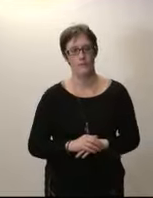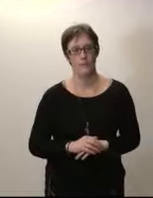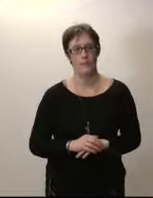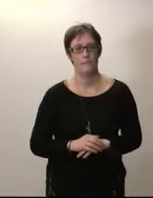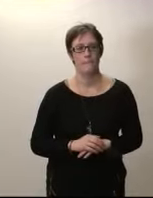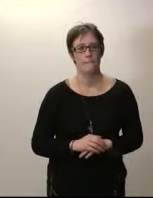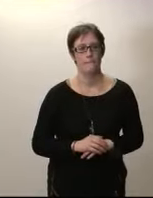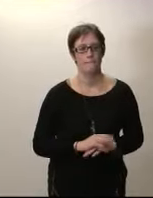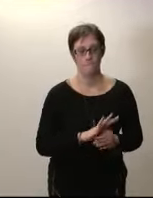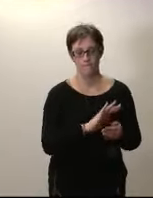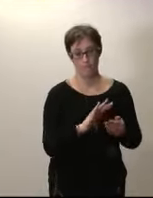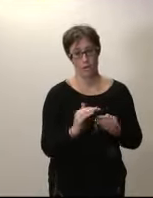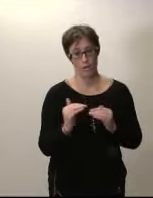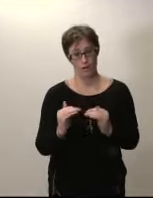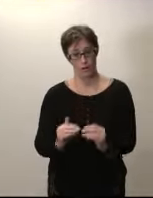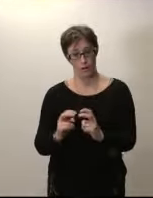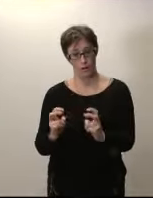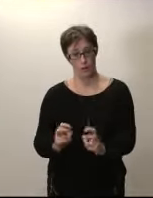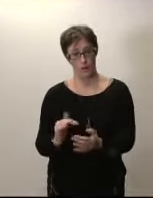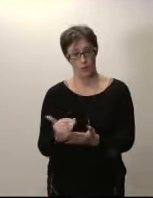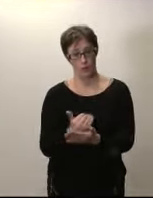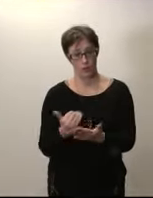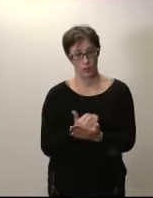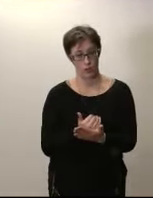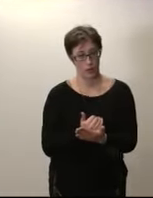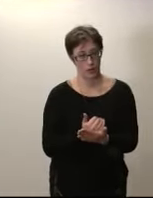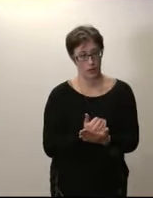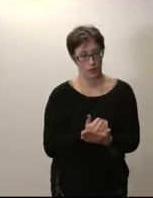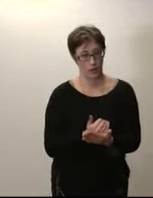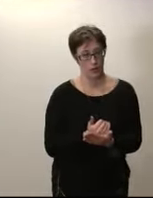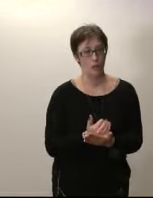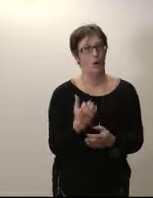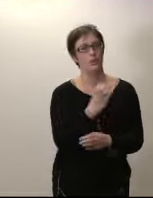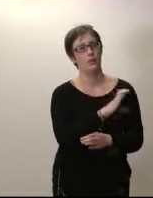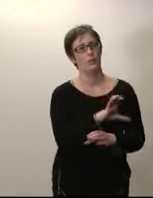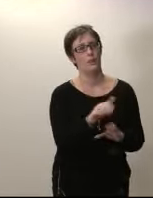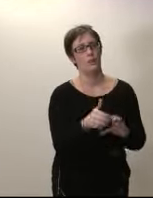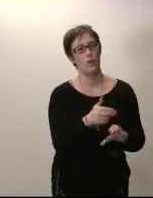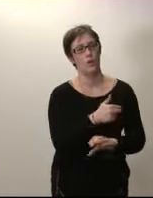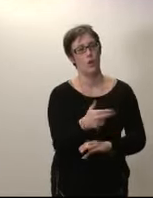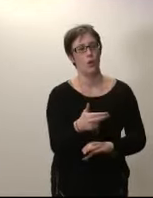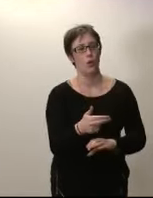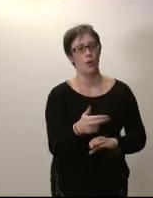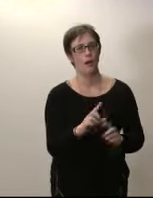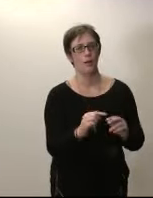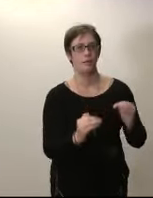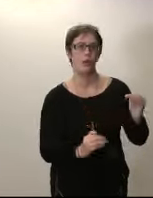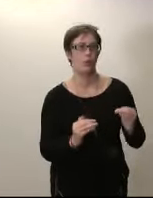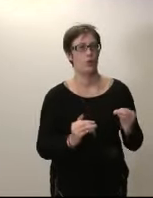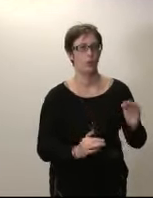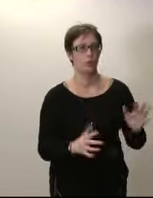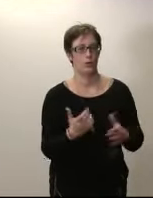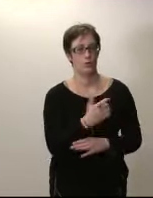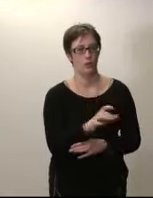les recettes, la baisse de recettes que nous avons et les 500 000 euros de baisse qui avait été évoquée, c'est à peu près 250 000 euros. 250 000